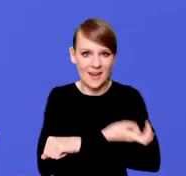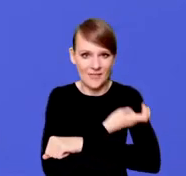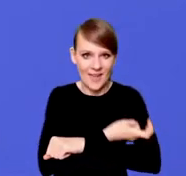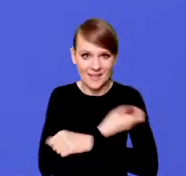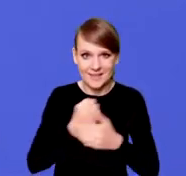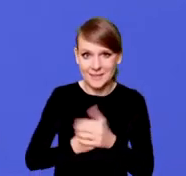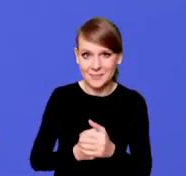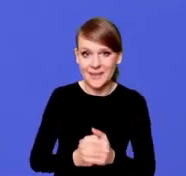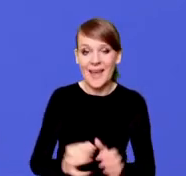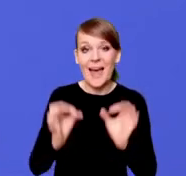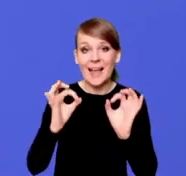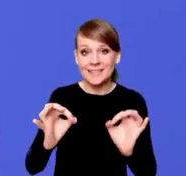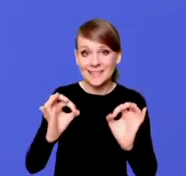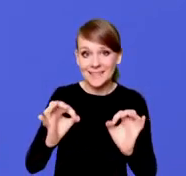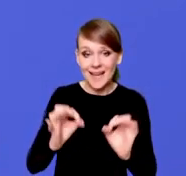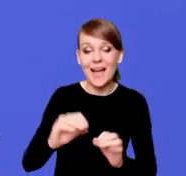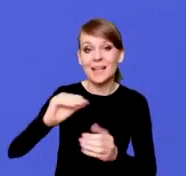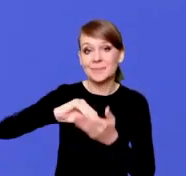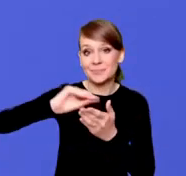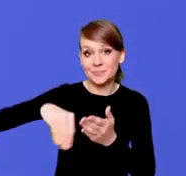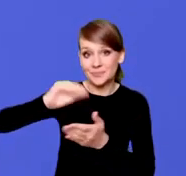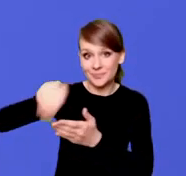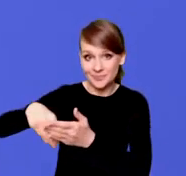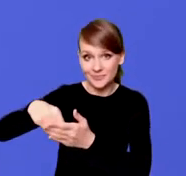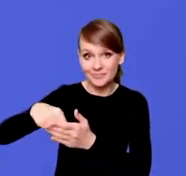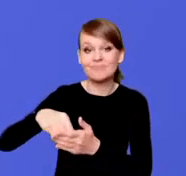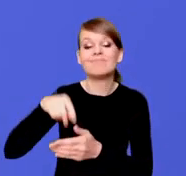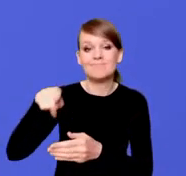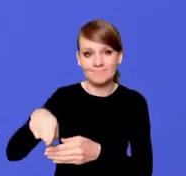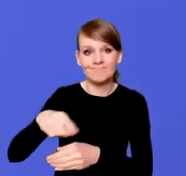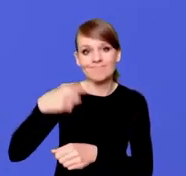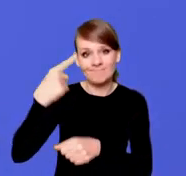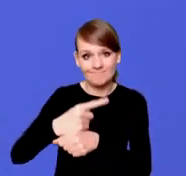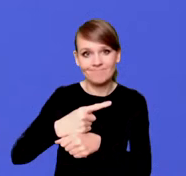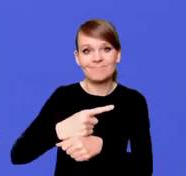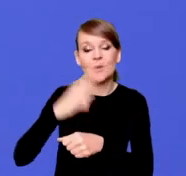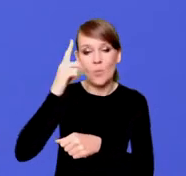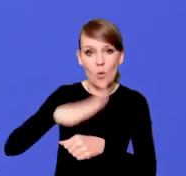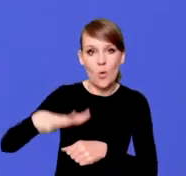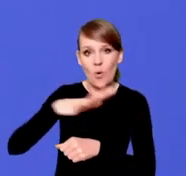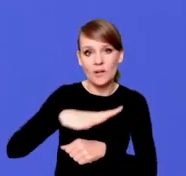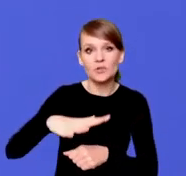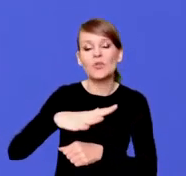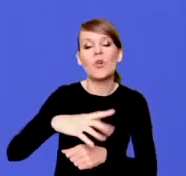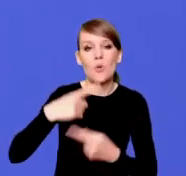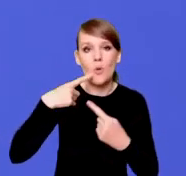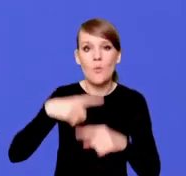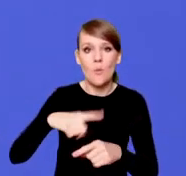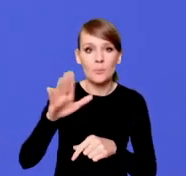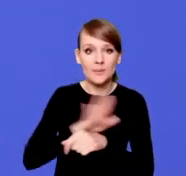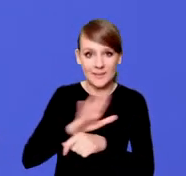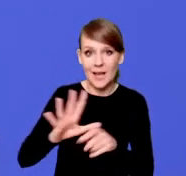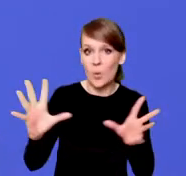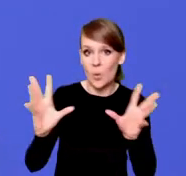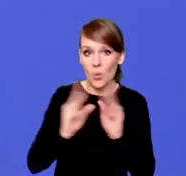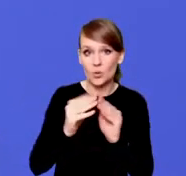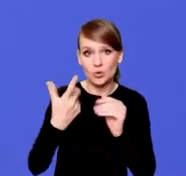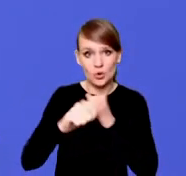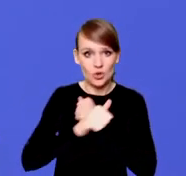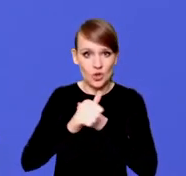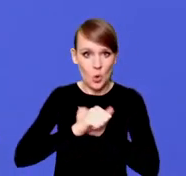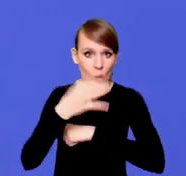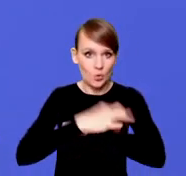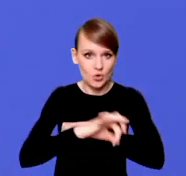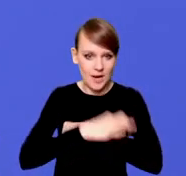Dzisiaj sygnatariuszami naszej deklaracji jest już łącznie 160 uczelni. To jest naprawdę duże grono, jest